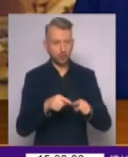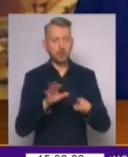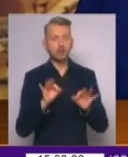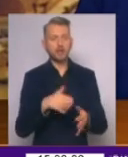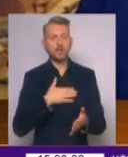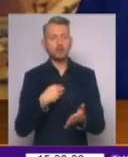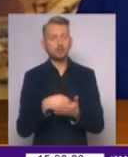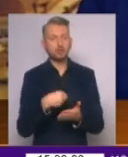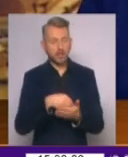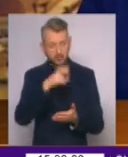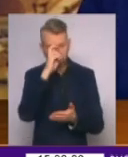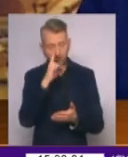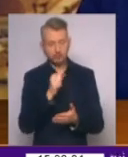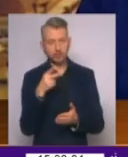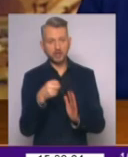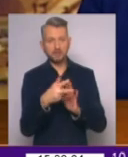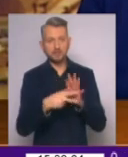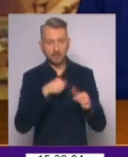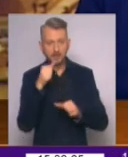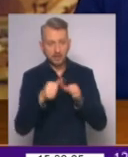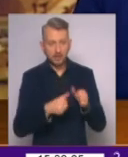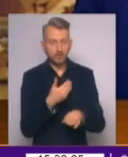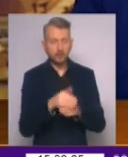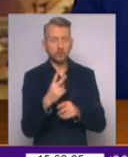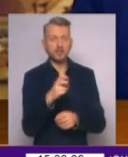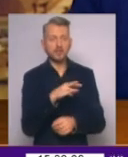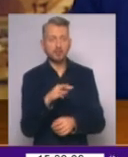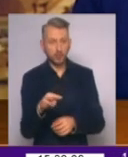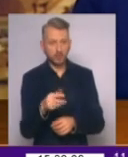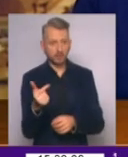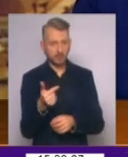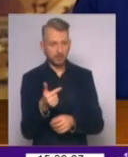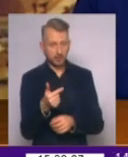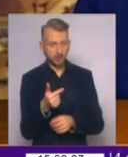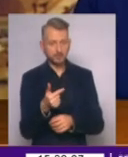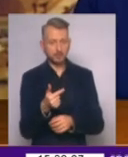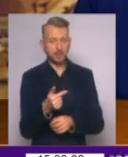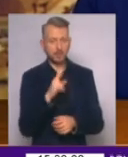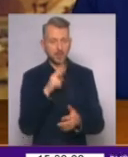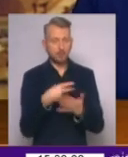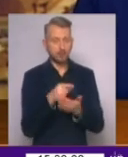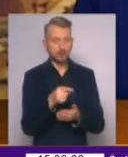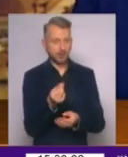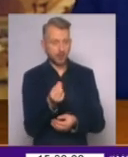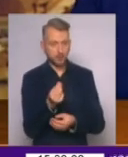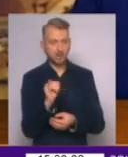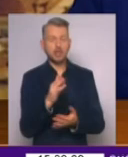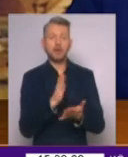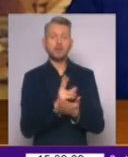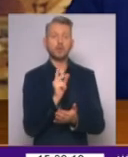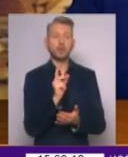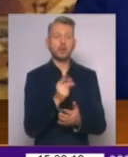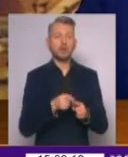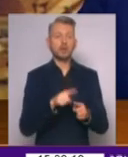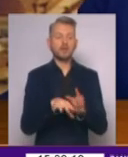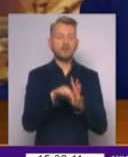бюджеті державному на 2018 року видано аж 200 мільйонів на формування. Вже передбачені ці гроші. І є другий момент – це